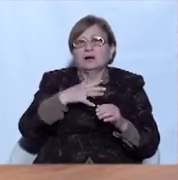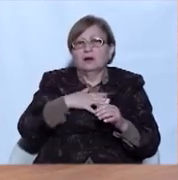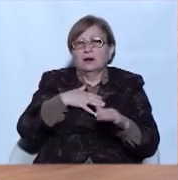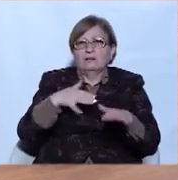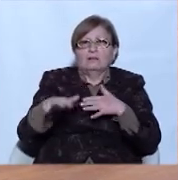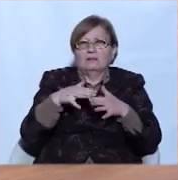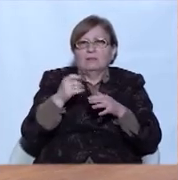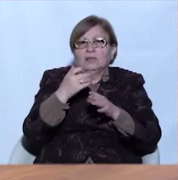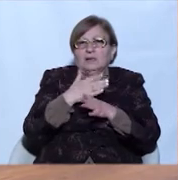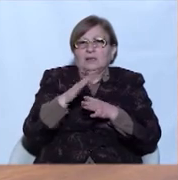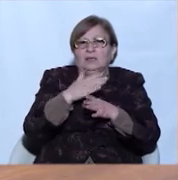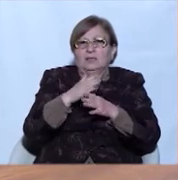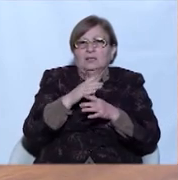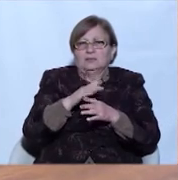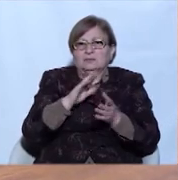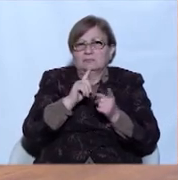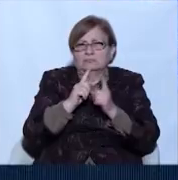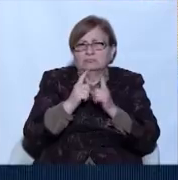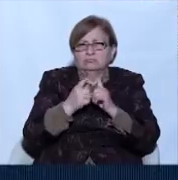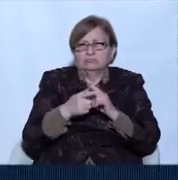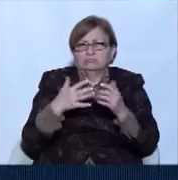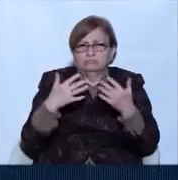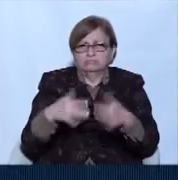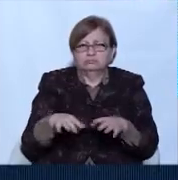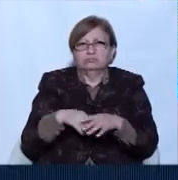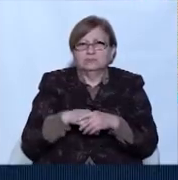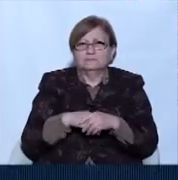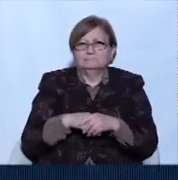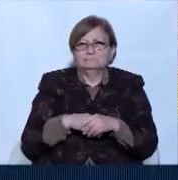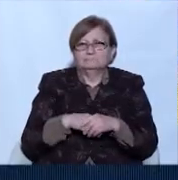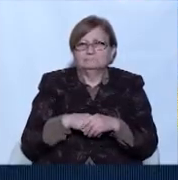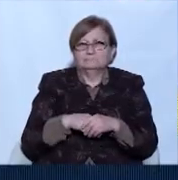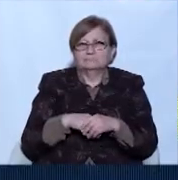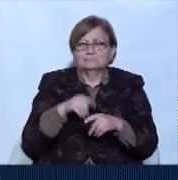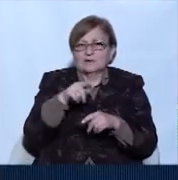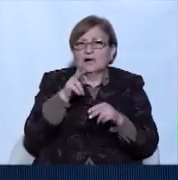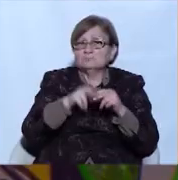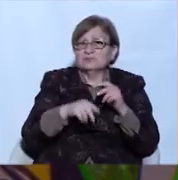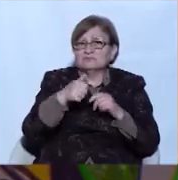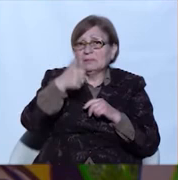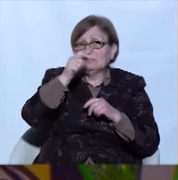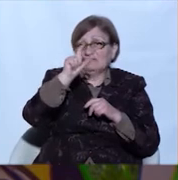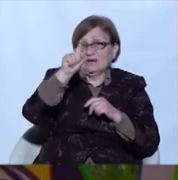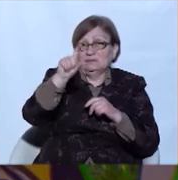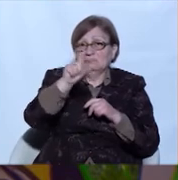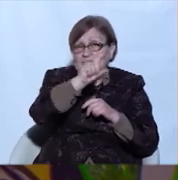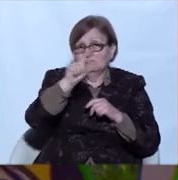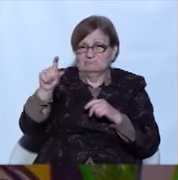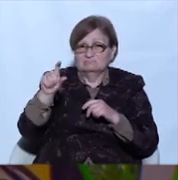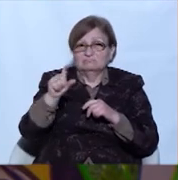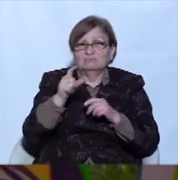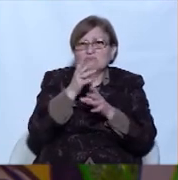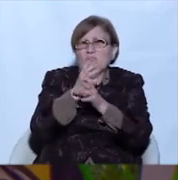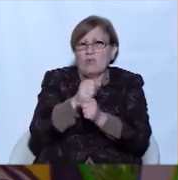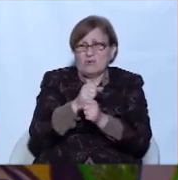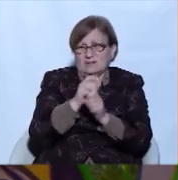და ნელ-ნელა ახალ ცხოვრებას იწყებს. აქ მთავრდება პირველი მინიატურა. მინიატურა არის